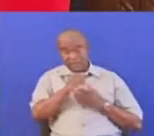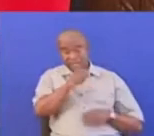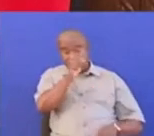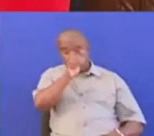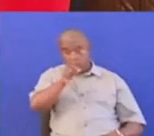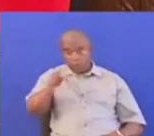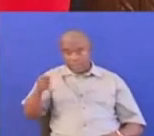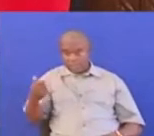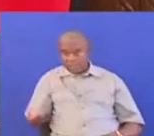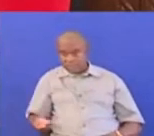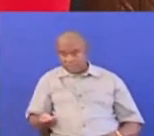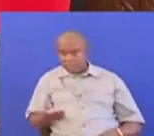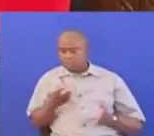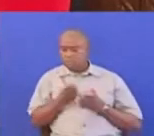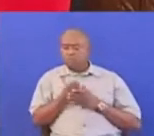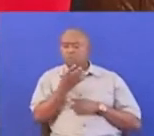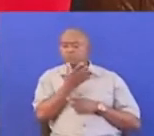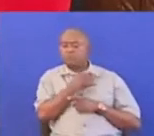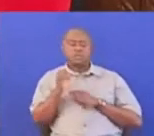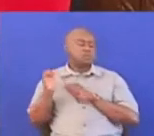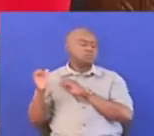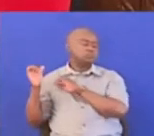kwa sababu maji